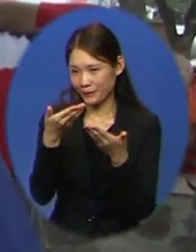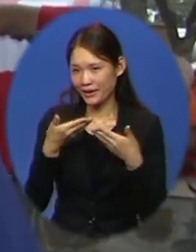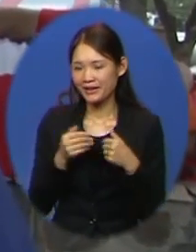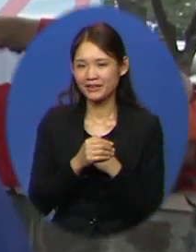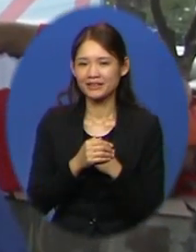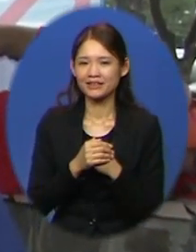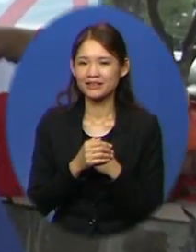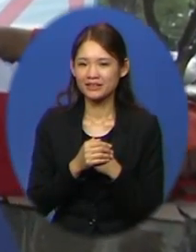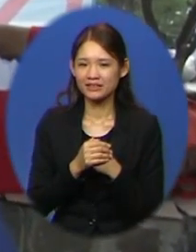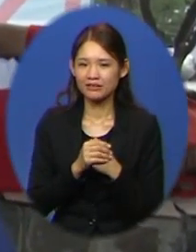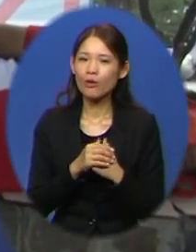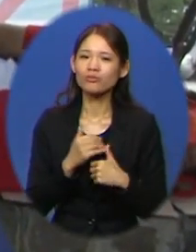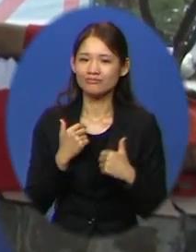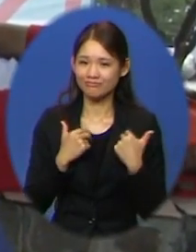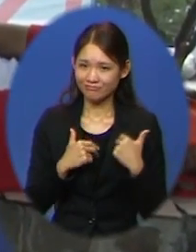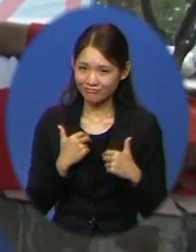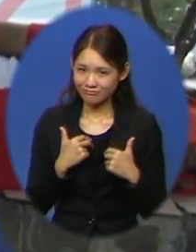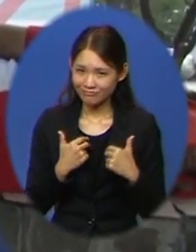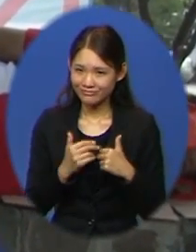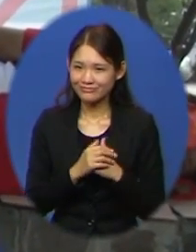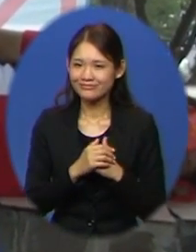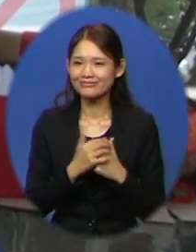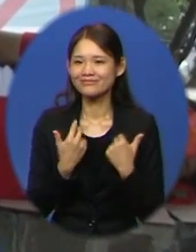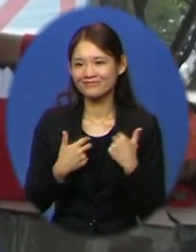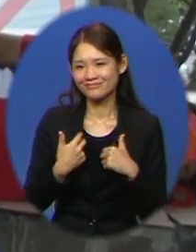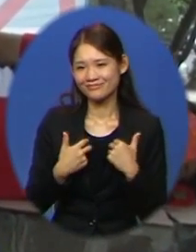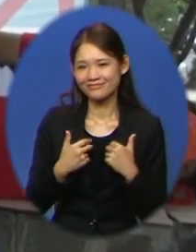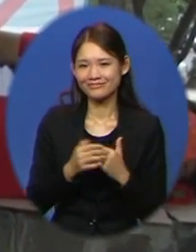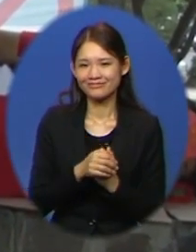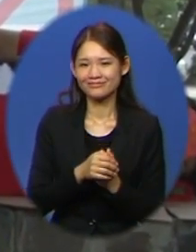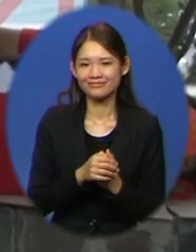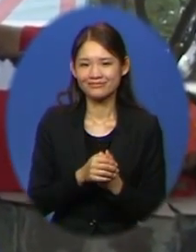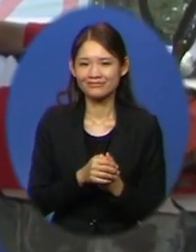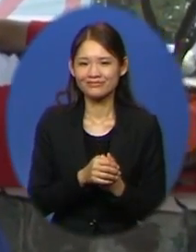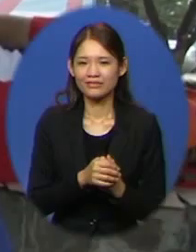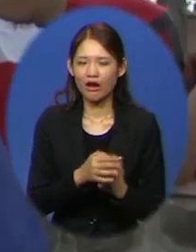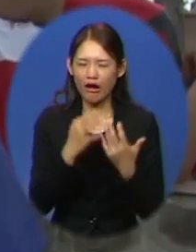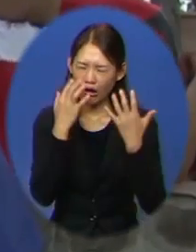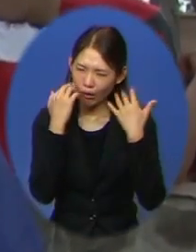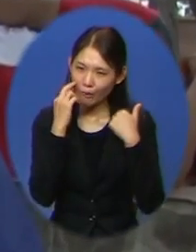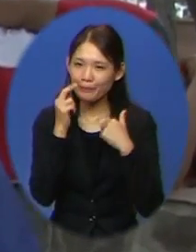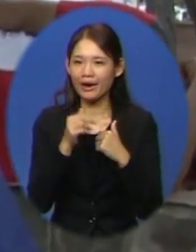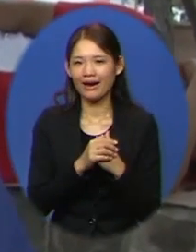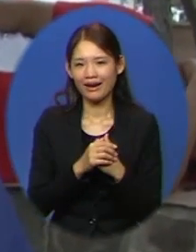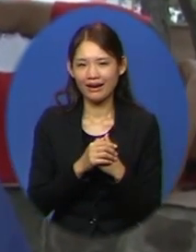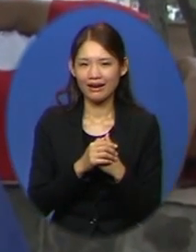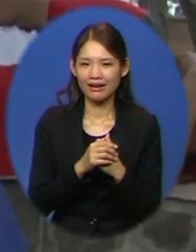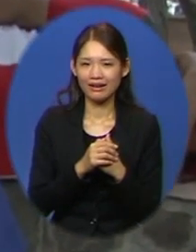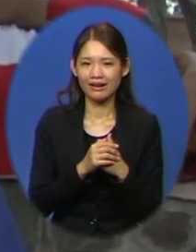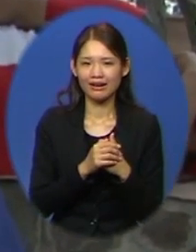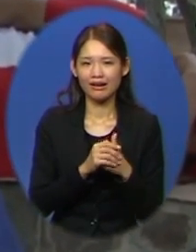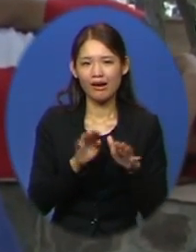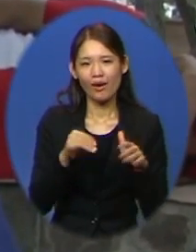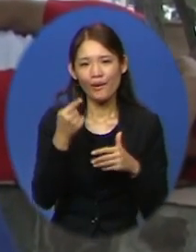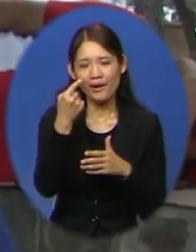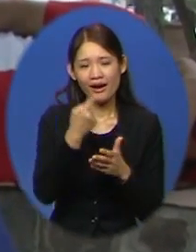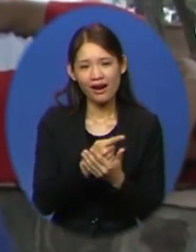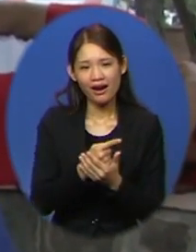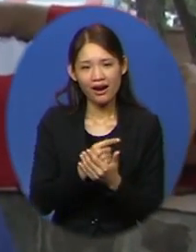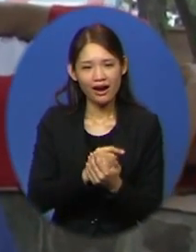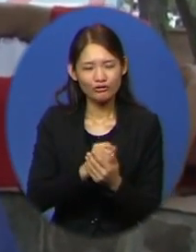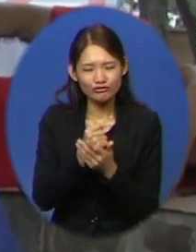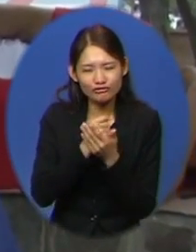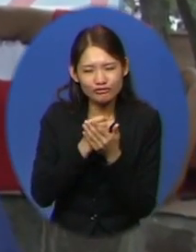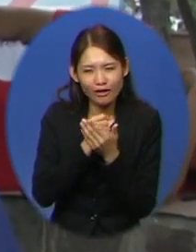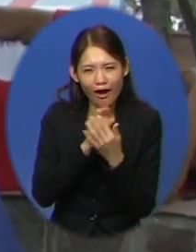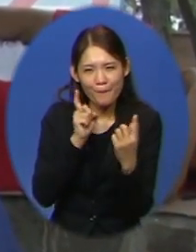재밌어요. 재밌고 너무 더워서 그렇지 재밌어요. 무지하게 더워요. 매일은 갔는데 어떻게 오늘 왔는데 이렇게 우연치 않게